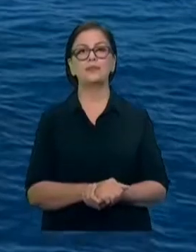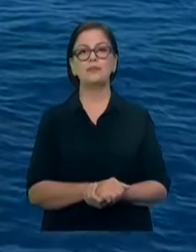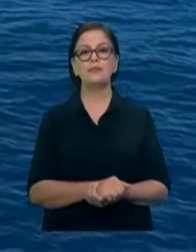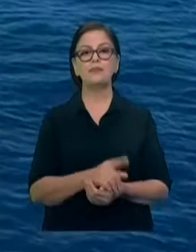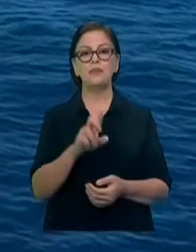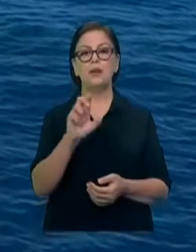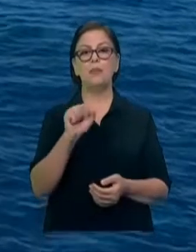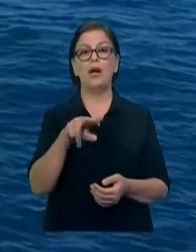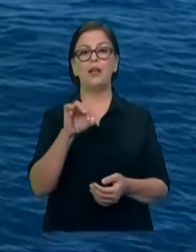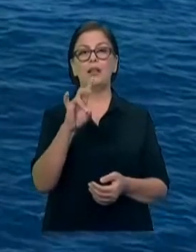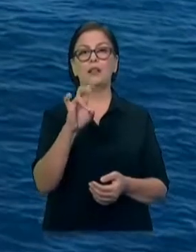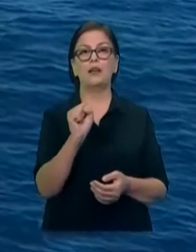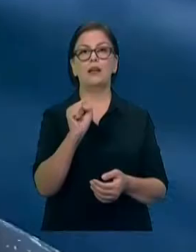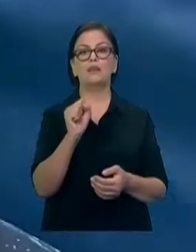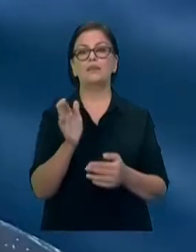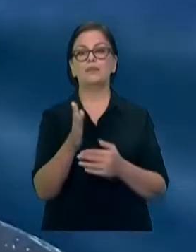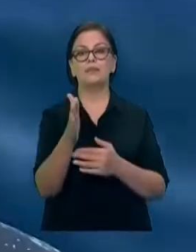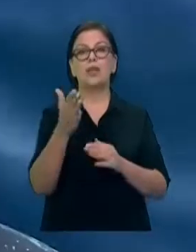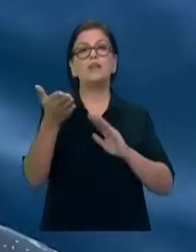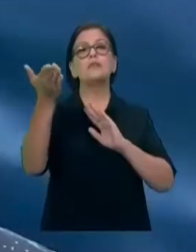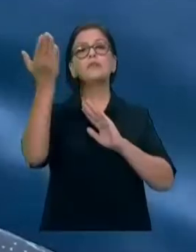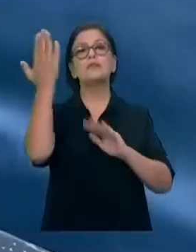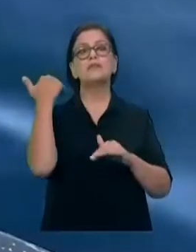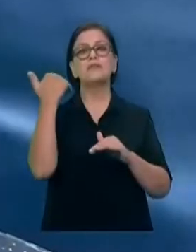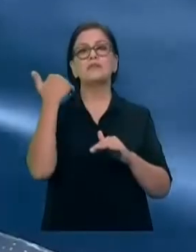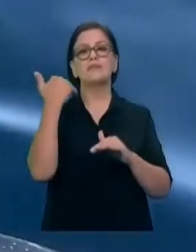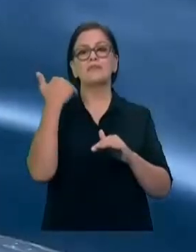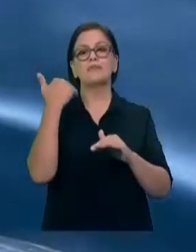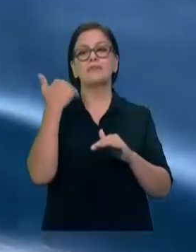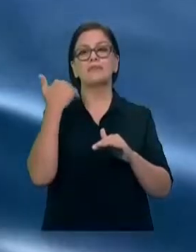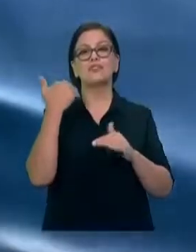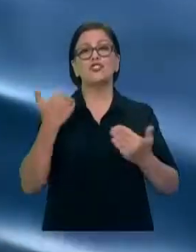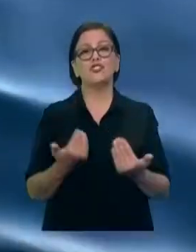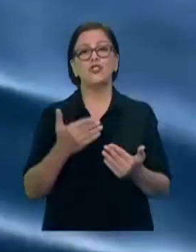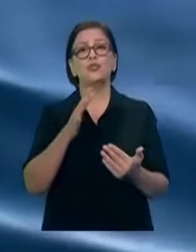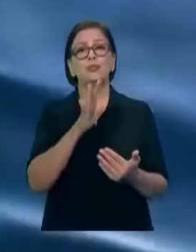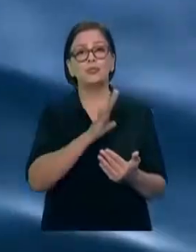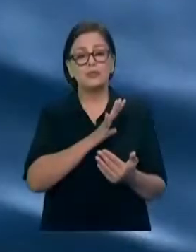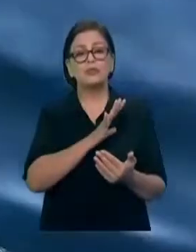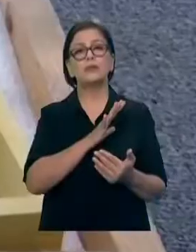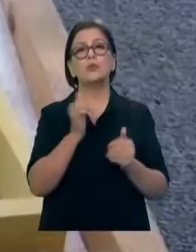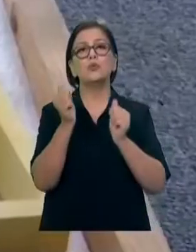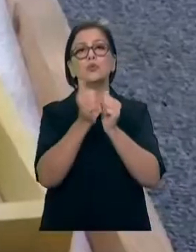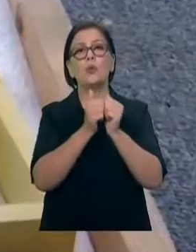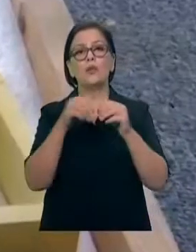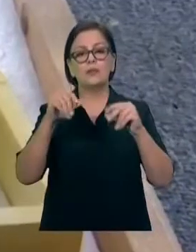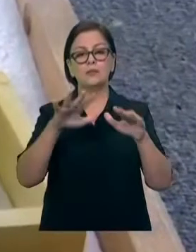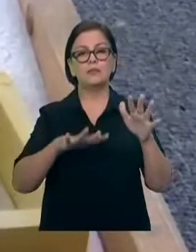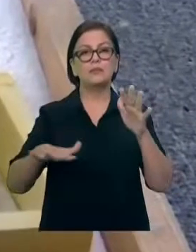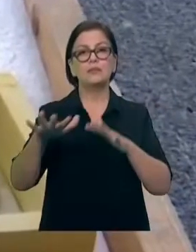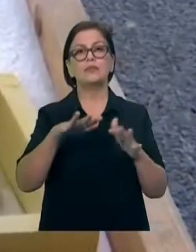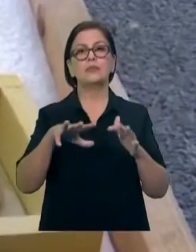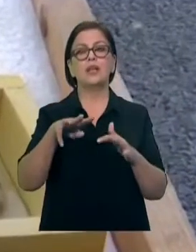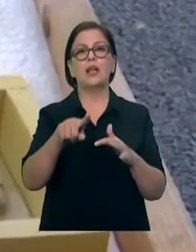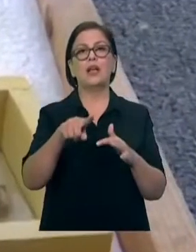Balinaların vaxtıyla quruda yaşayan canlılar olması belki de bir çoxumuza təəccüblü gelir. Misirli tədqiqatçıların iller önce aşkarlanan